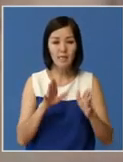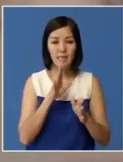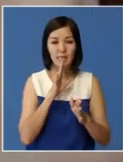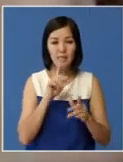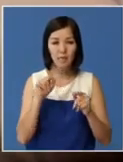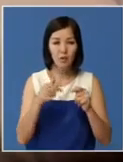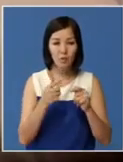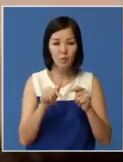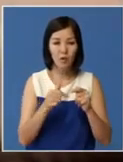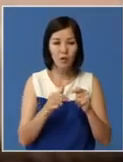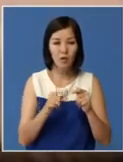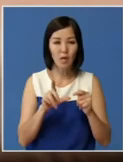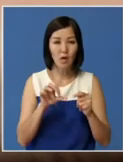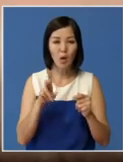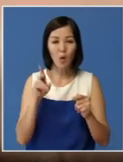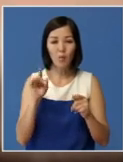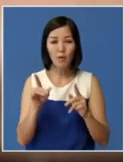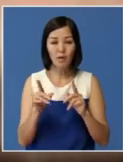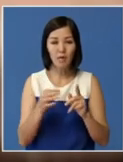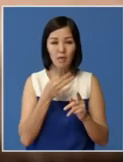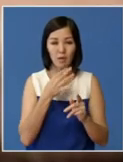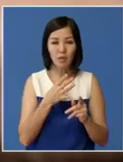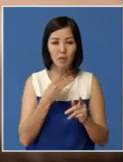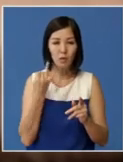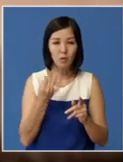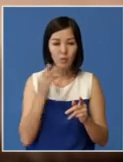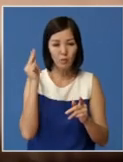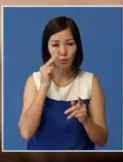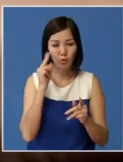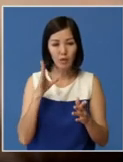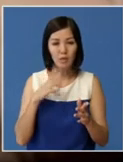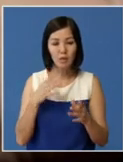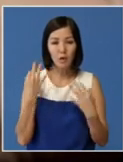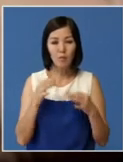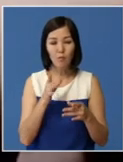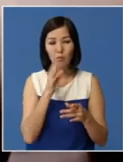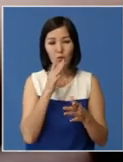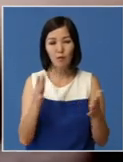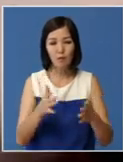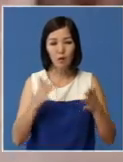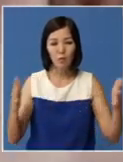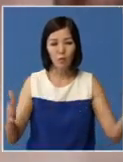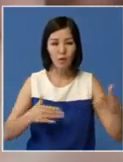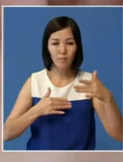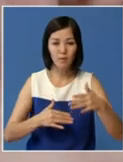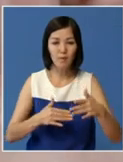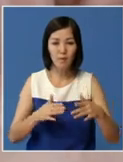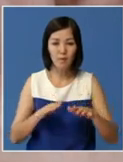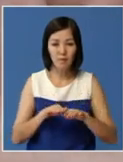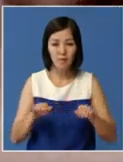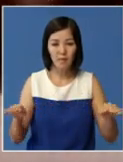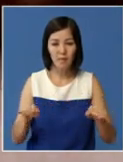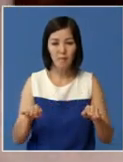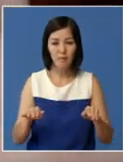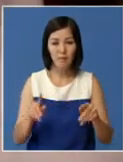тоқиды. Тоқыманы хобби еткен Элизабет оның қырсырын меңгерген. Бос уақытында көлемді кілемдер тоқығанын атады. Айтуынша оның